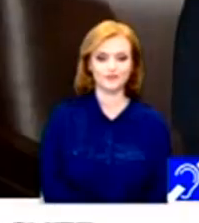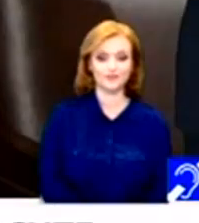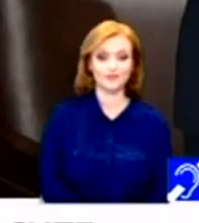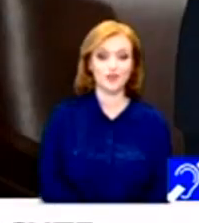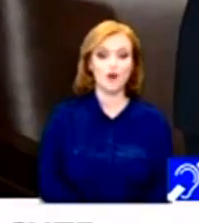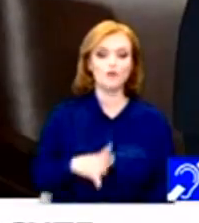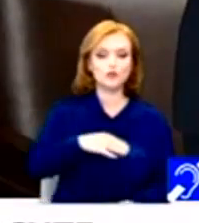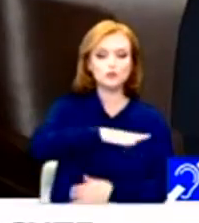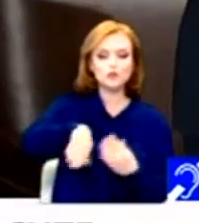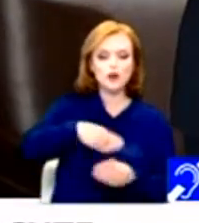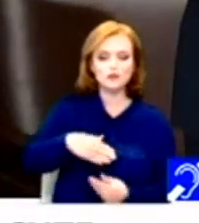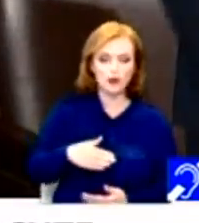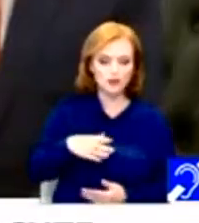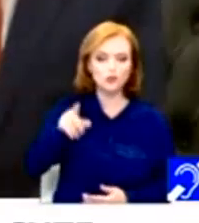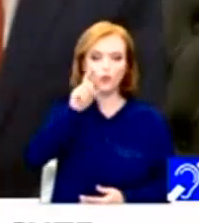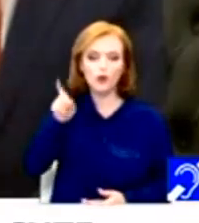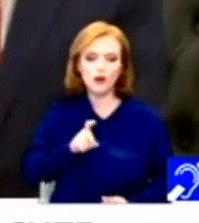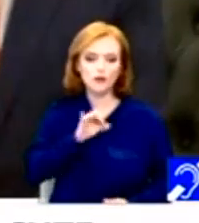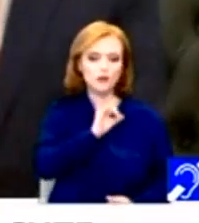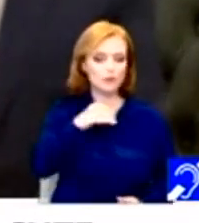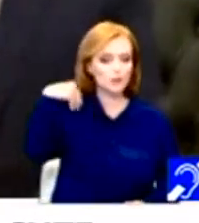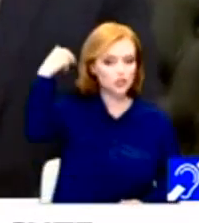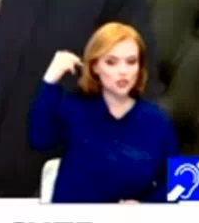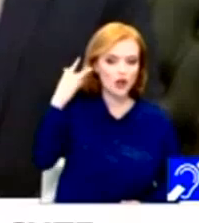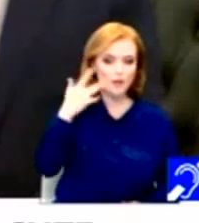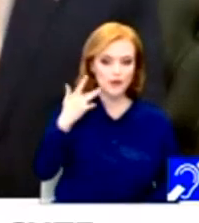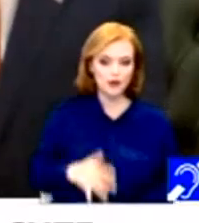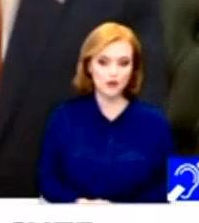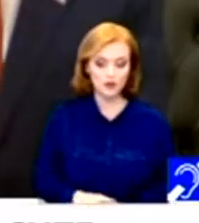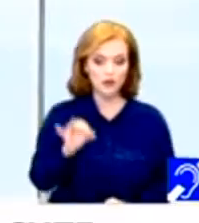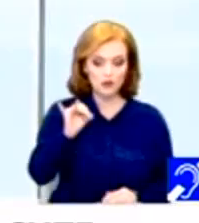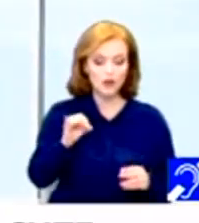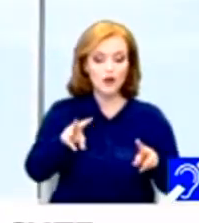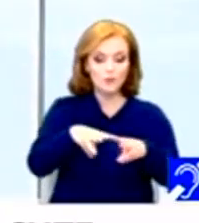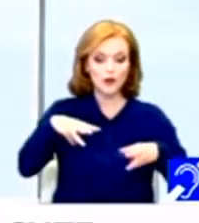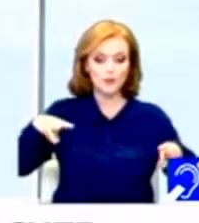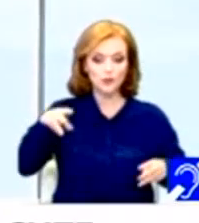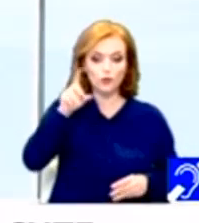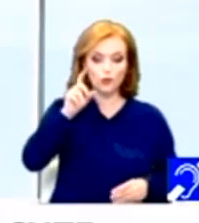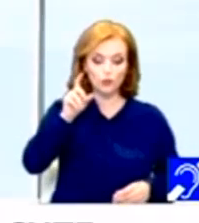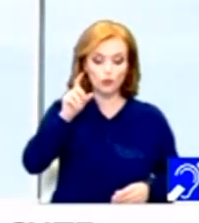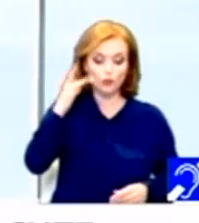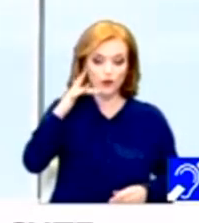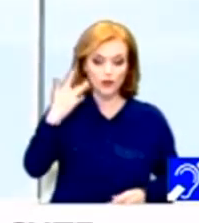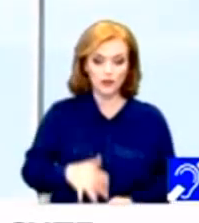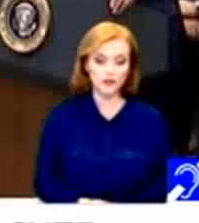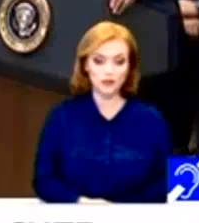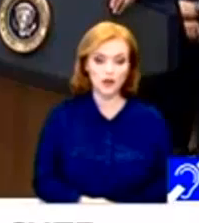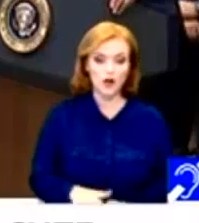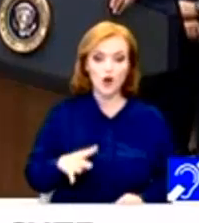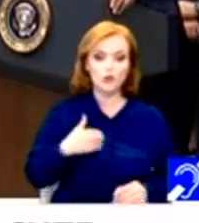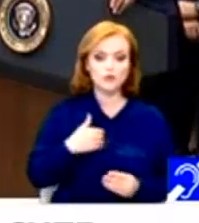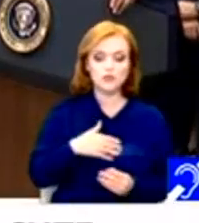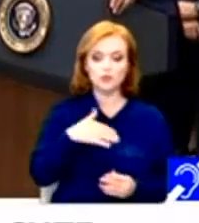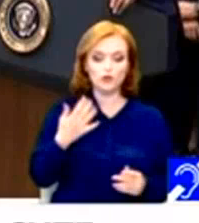În urma scandalului Ucraina dintre Donald Trump și Congresul American, Casa Albă a anunțat că nu va coopera la ancheta inițiată pentru